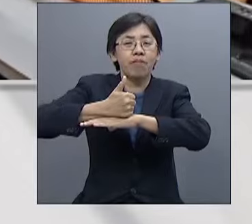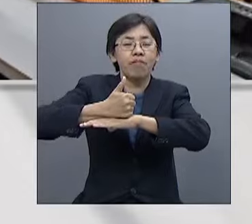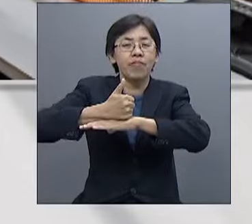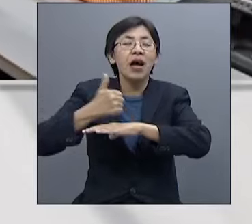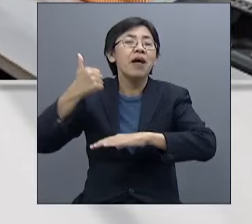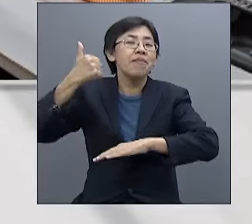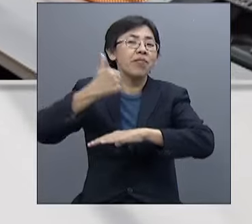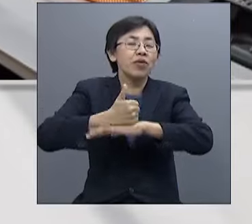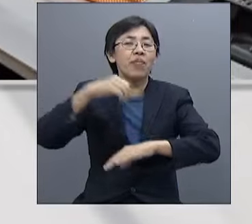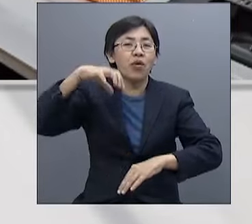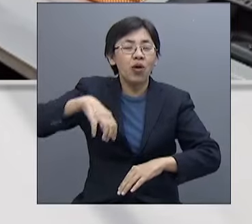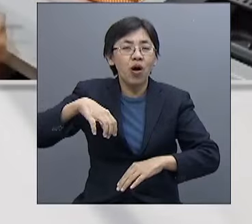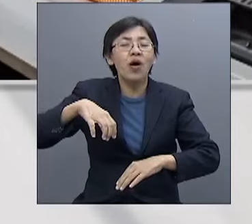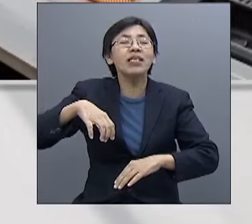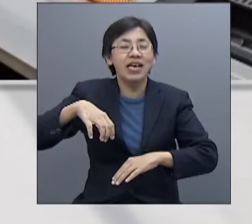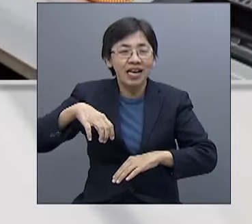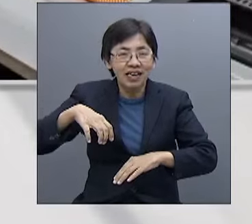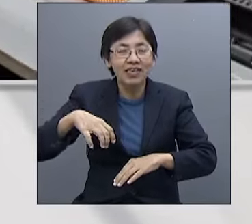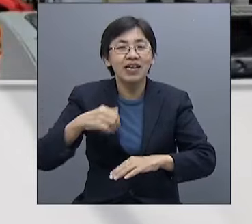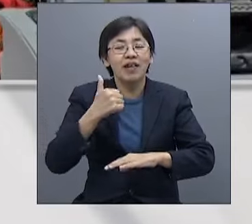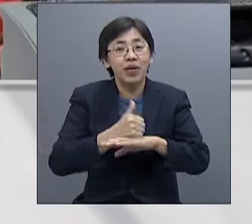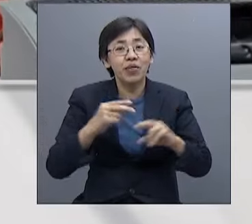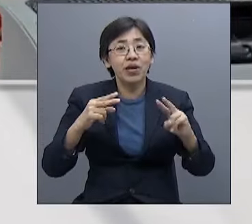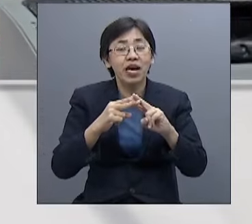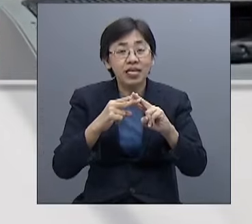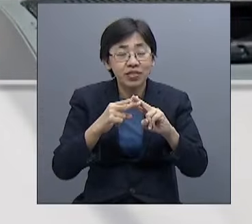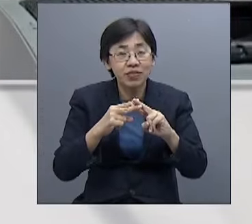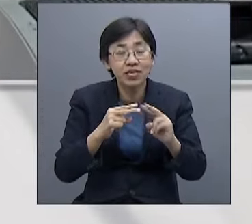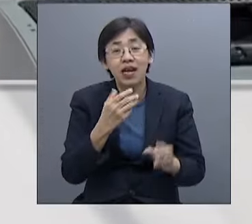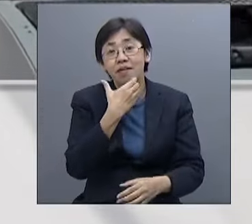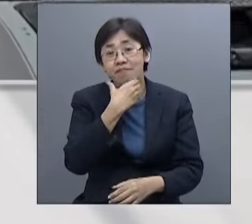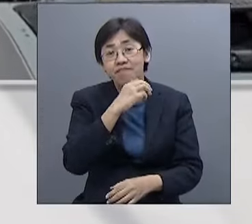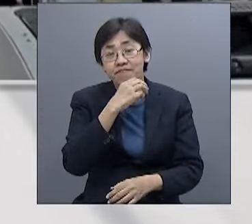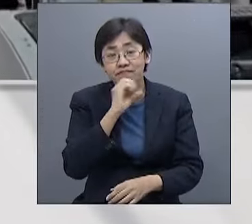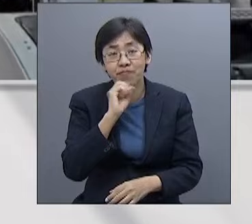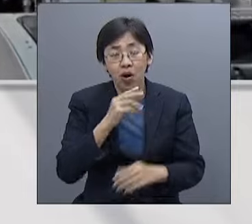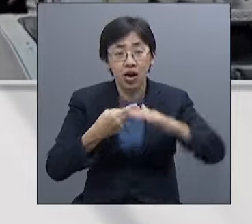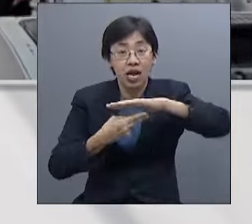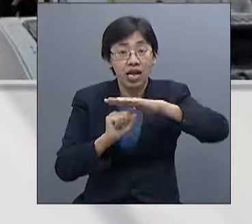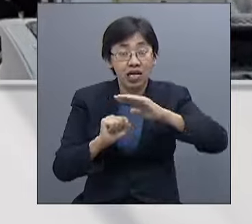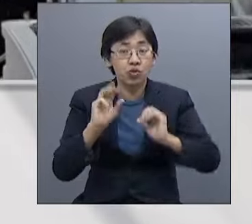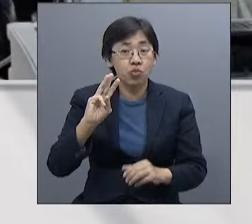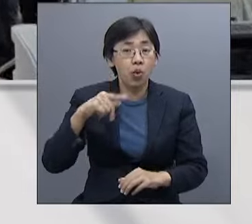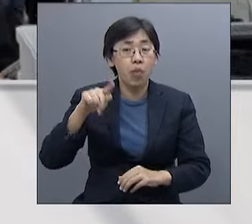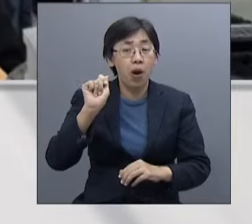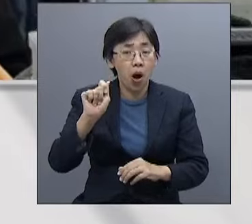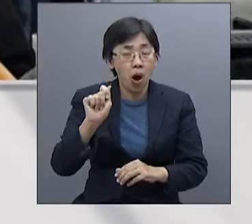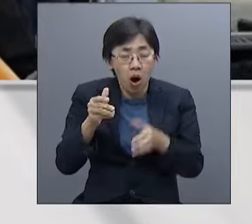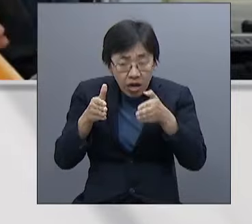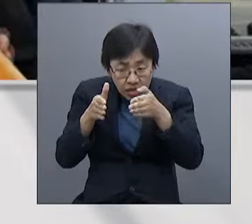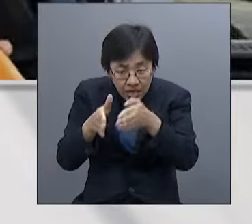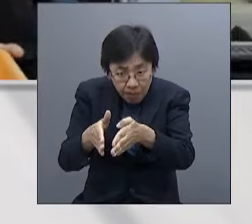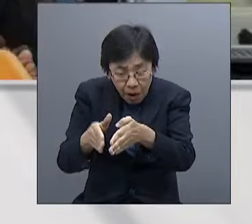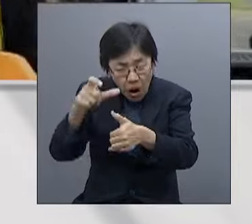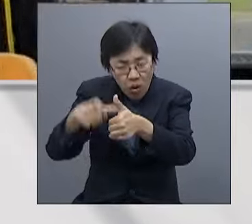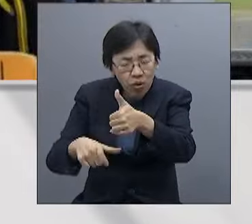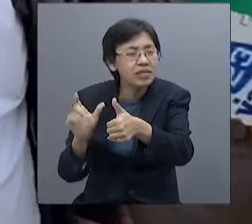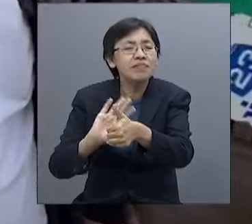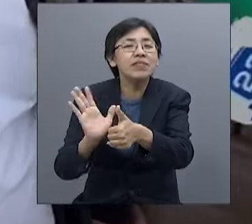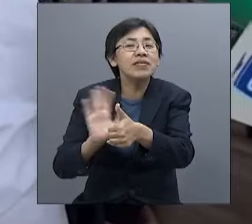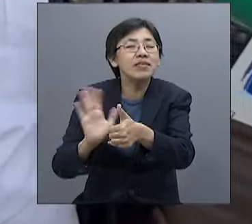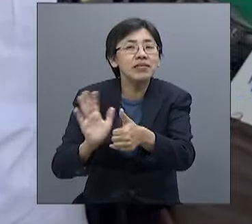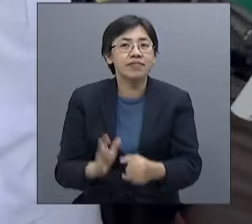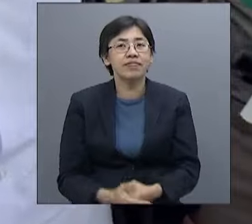ร์ CEO รัฐมนตรีสุทินก็บอกแล้วนะคะว่าหลักสูตรนี้ไม่ได้ทำขึ้นเฉพาะบุคคลค่ะ